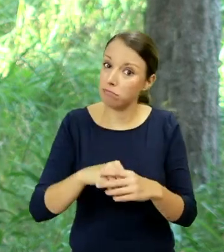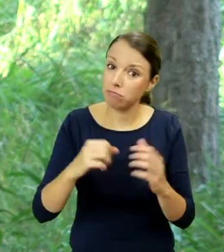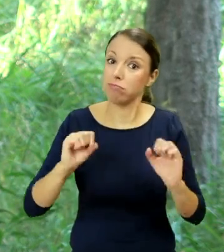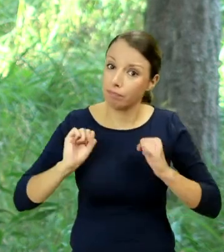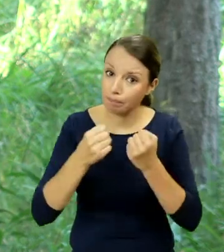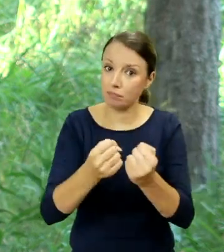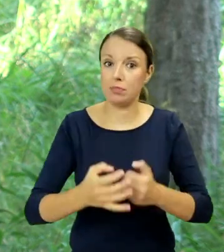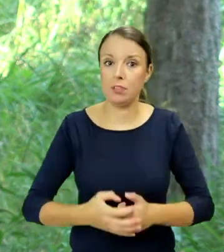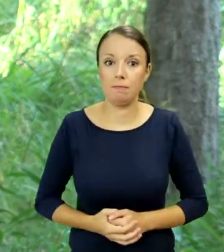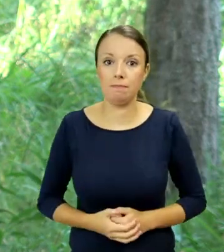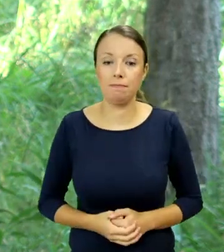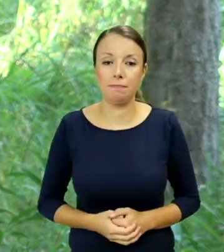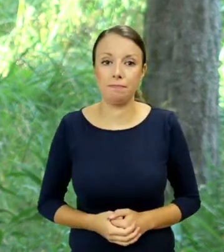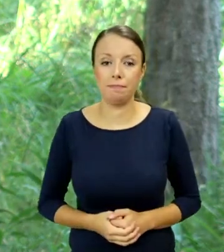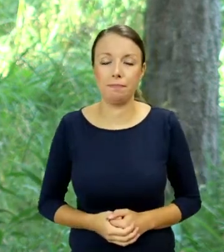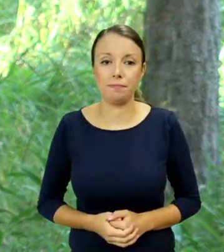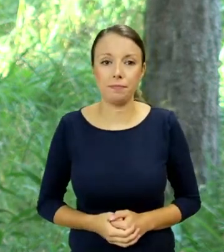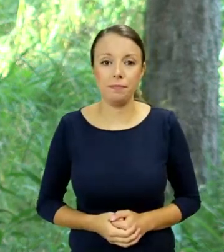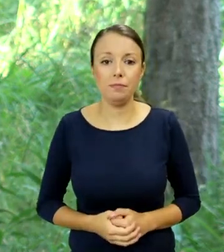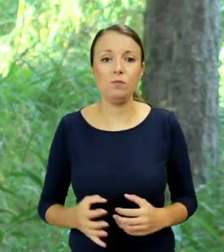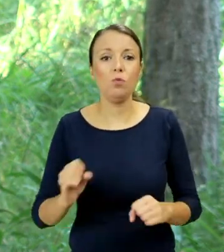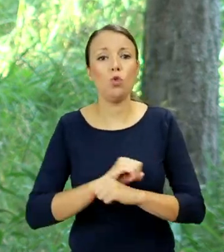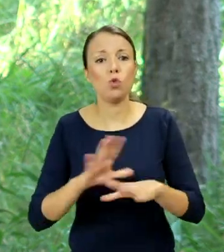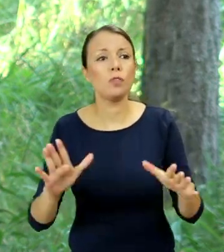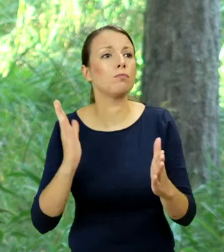Oczywiście, kiedy zaczęły się formować